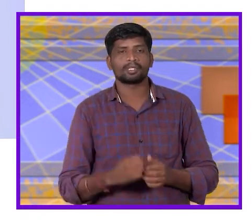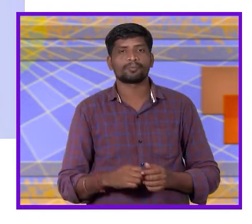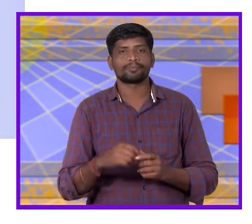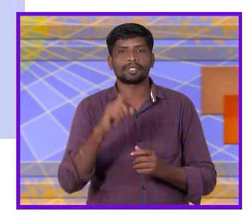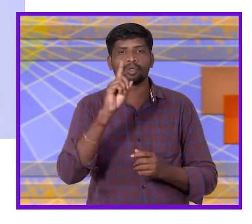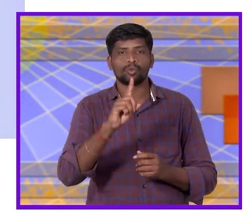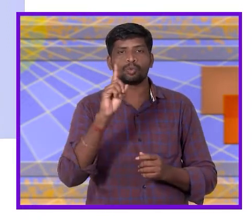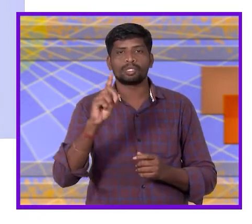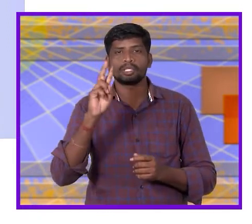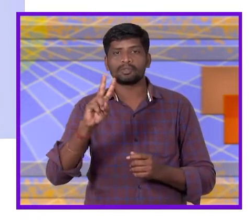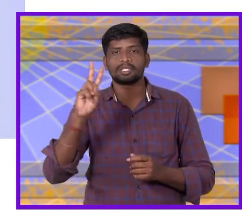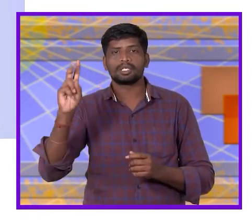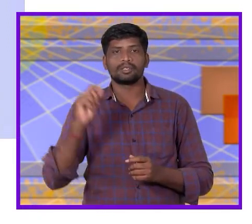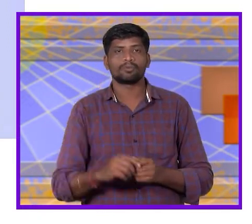கிபி